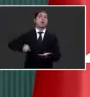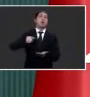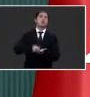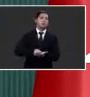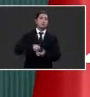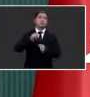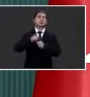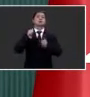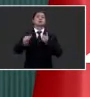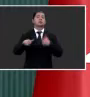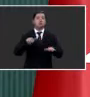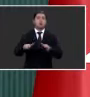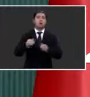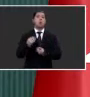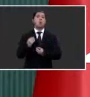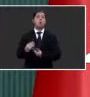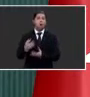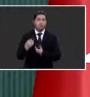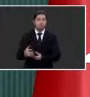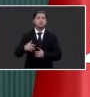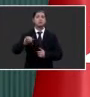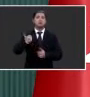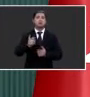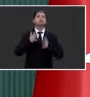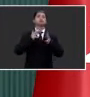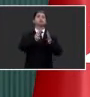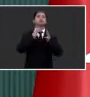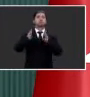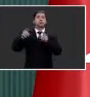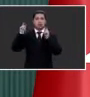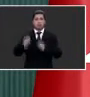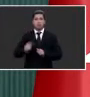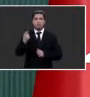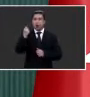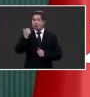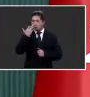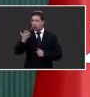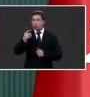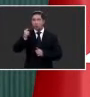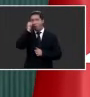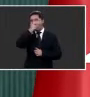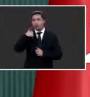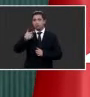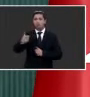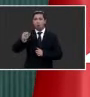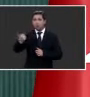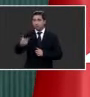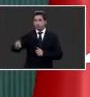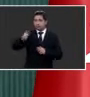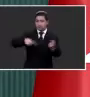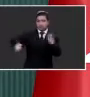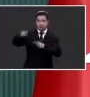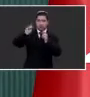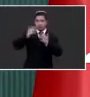istihdam ve üretimi gözeten ihracatçının finansmana erişimine Öncelikle veren bu